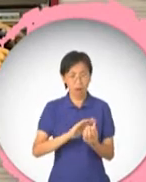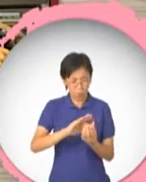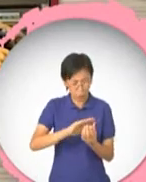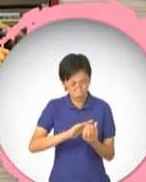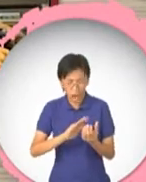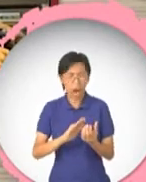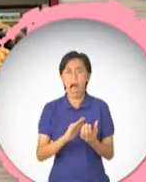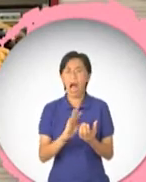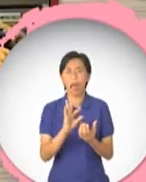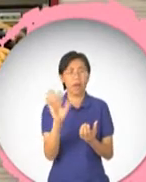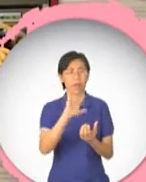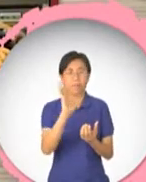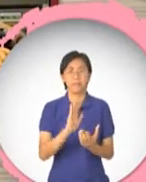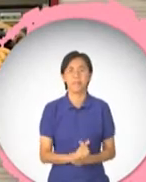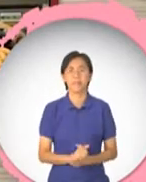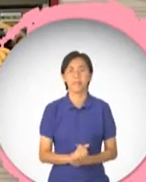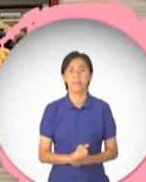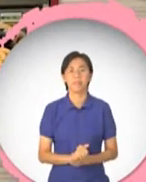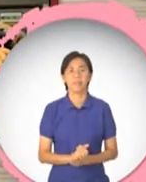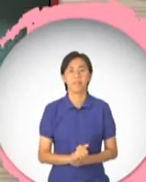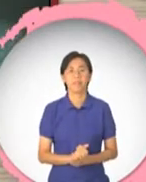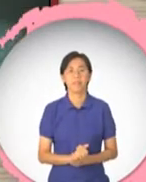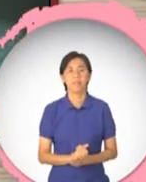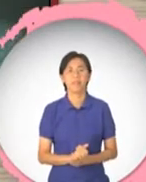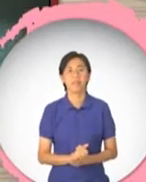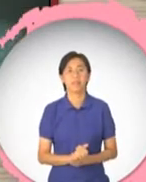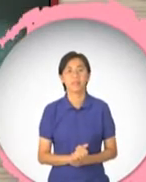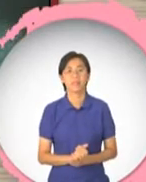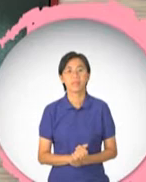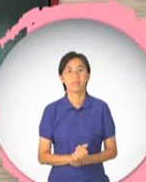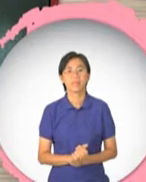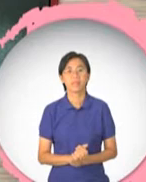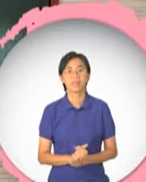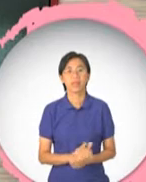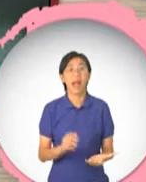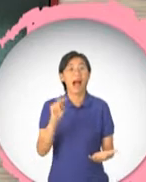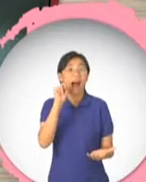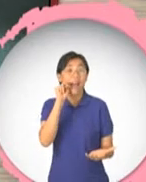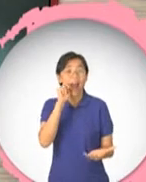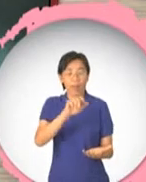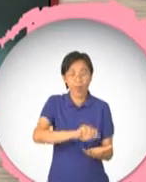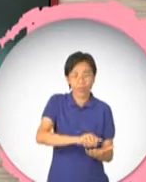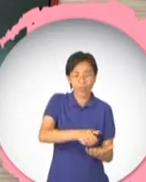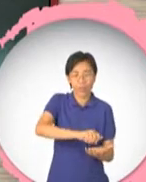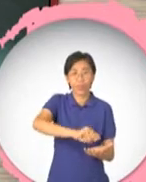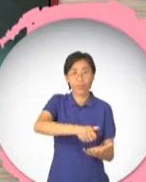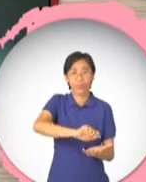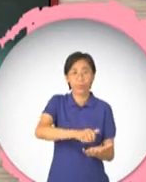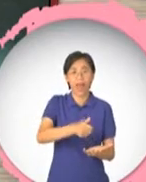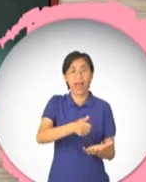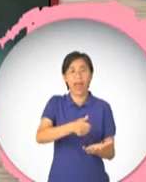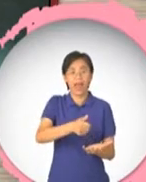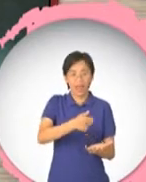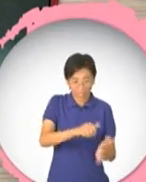จะเป็นรอยปุปะแล้วอาจจะทำให้น้ำมันกระเด็นขึ้นมาได้นะคะขนมที่ได้เมื่อทอดเสร็จมันอาจจะเหนียวเกินไปนะคะจากนั้นก็เอามากลิ้